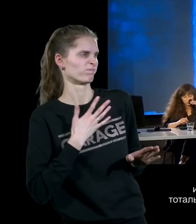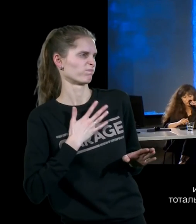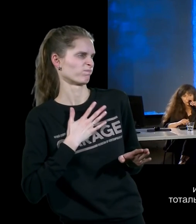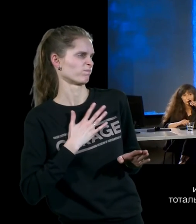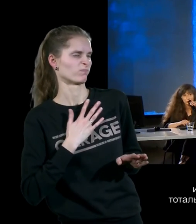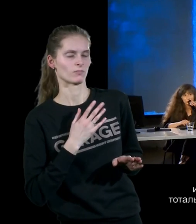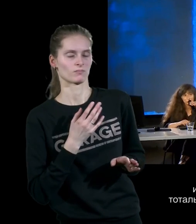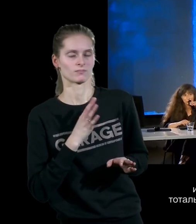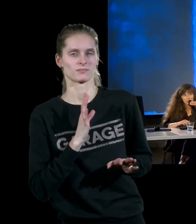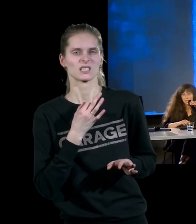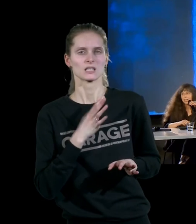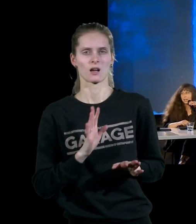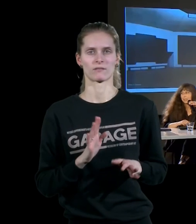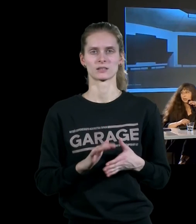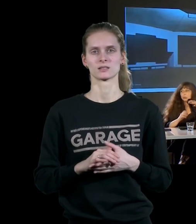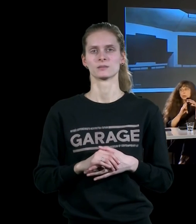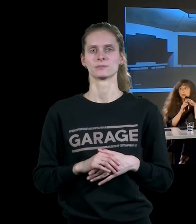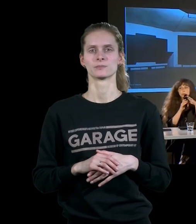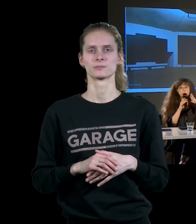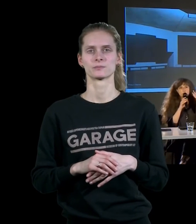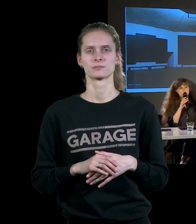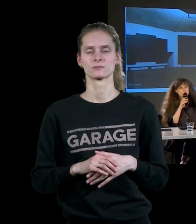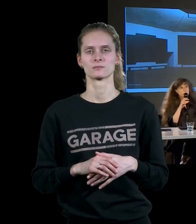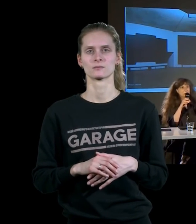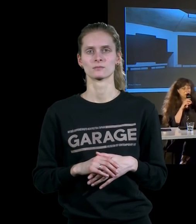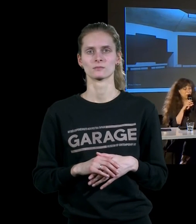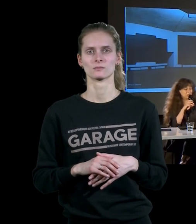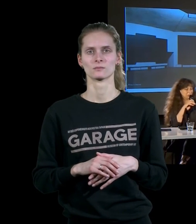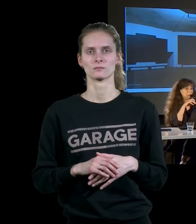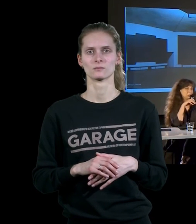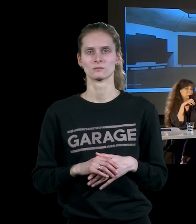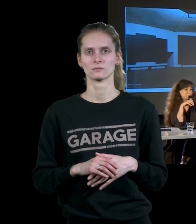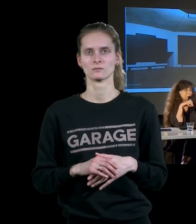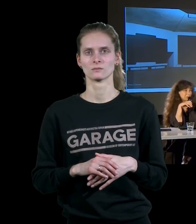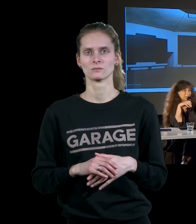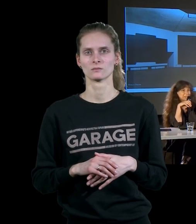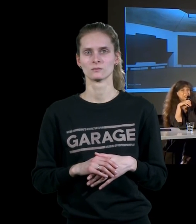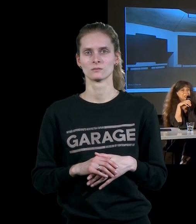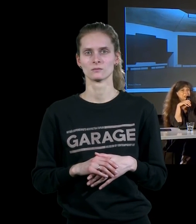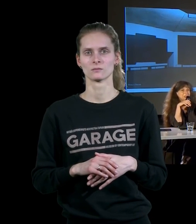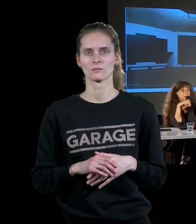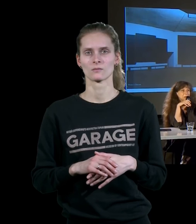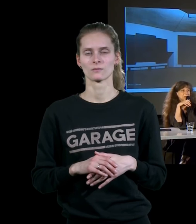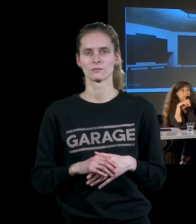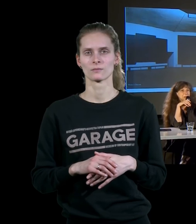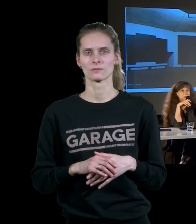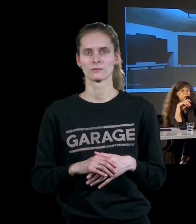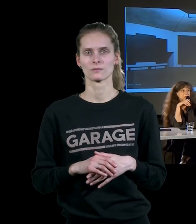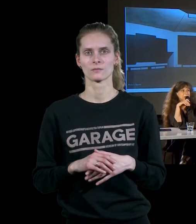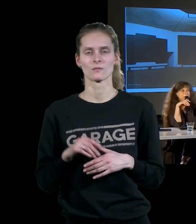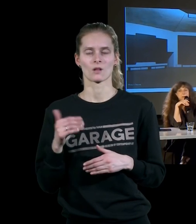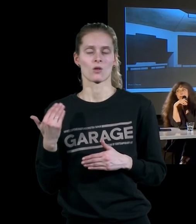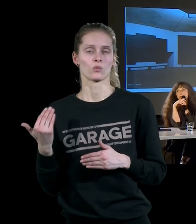тоже, к сожалению, не существует. Но такой вот вершина его карьеры, наверное, вот идеальным